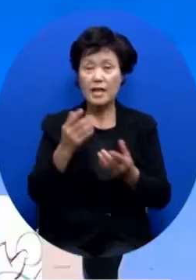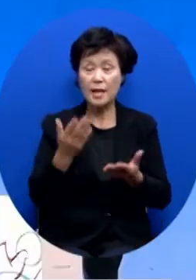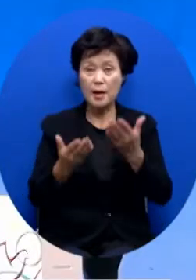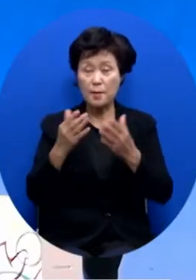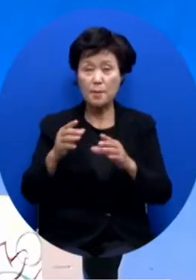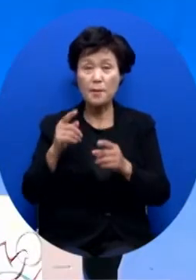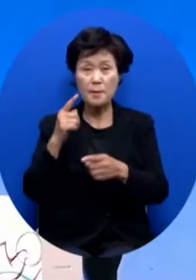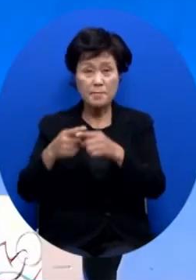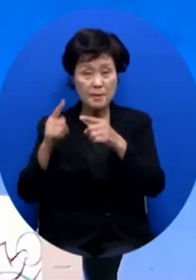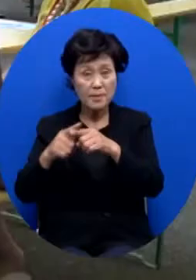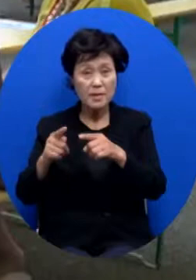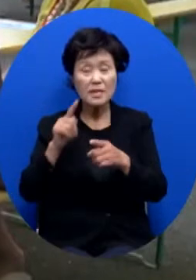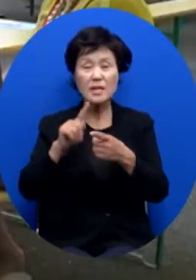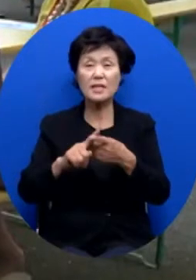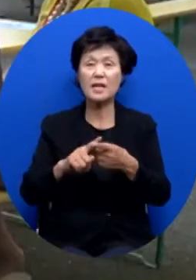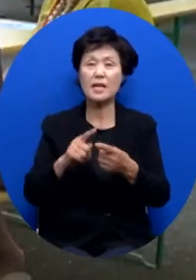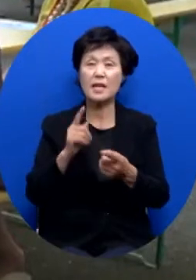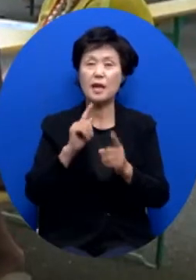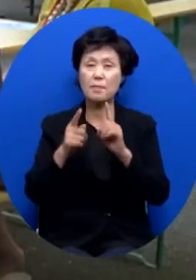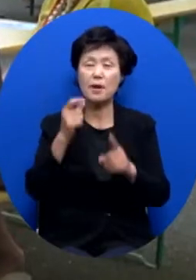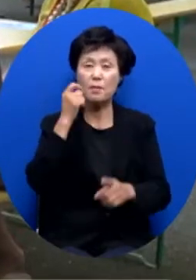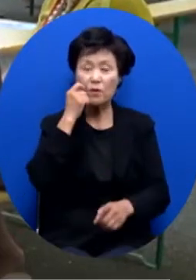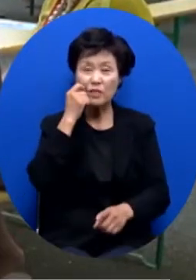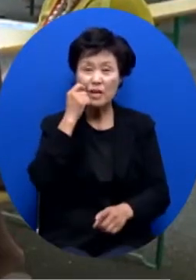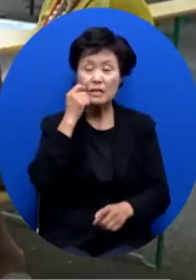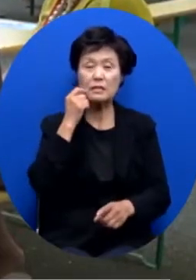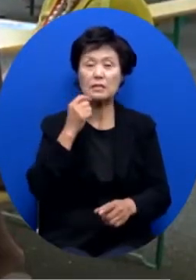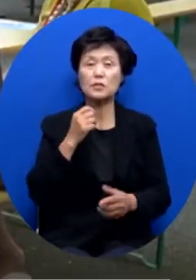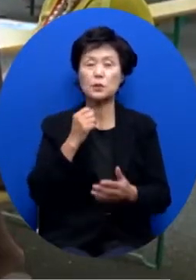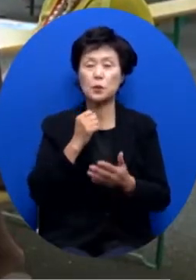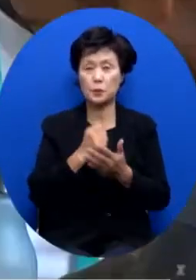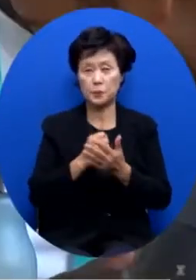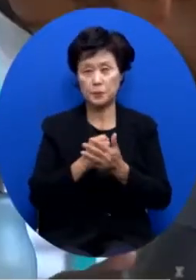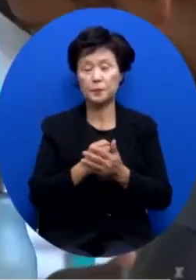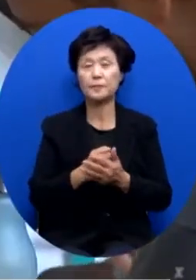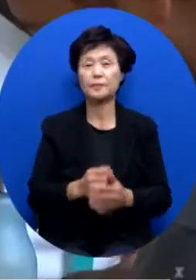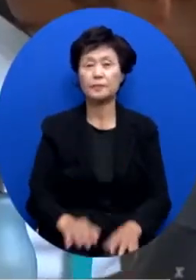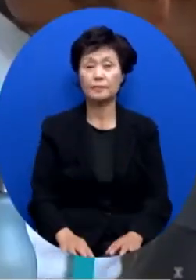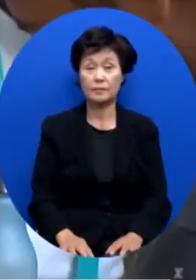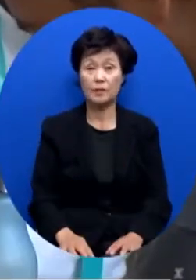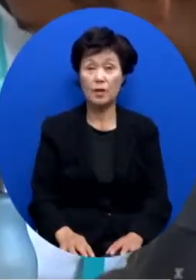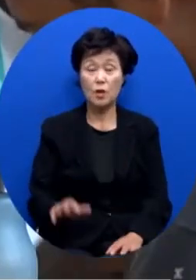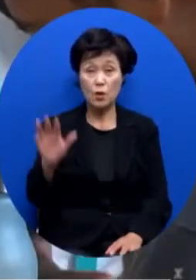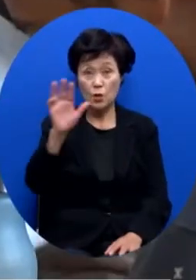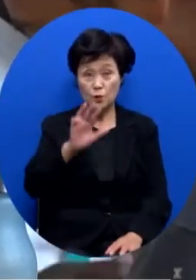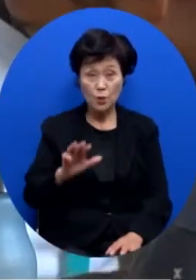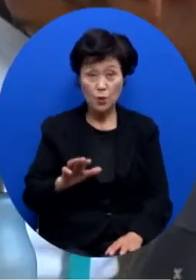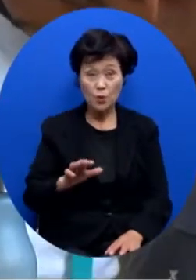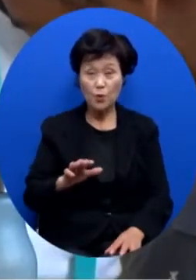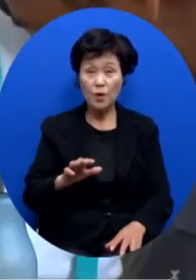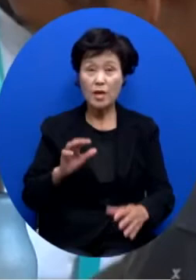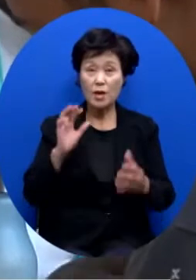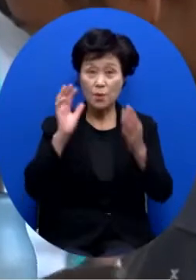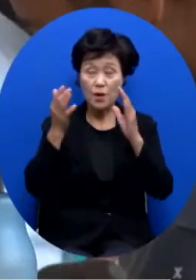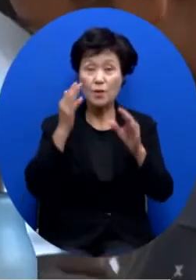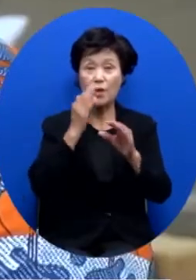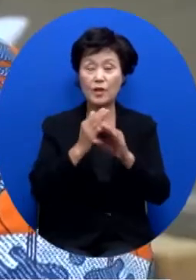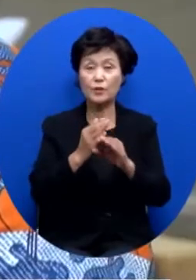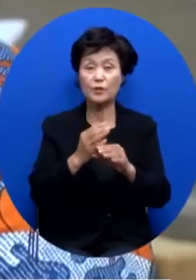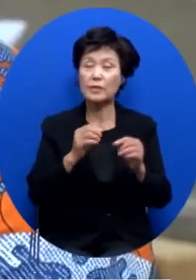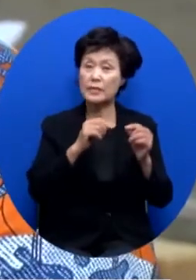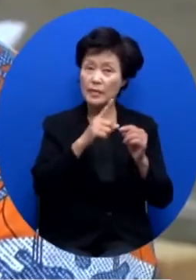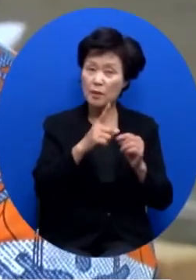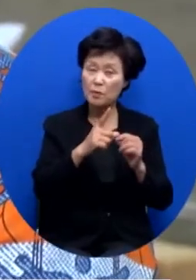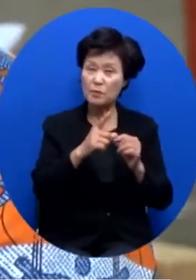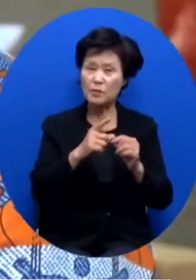지점입니다 이에 더 의 반 wcc 진영에서는 총의 워크숍 주제 가운데 다수가 보급이 아닌 사회 문제에